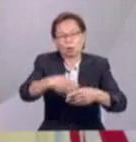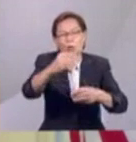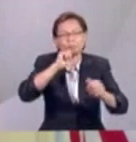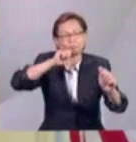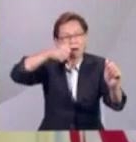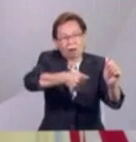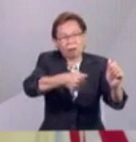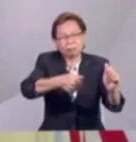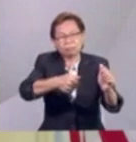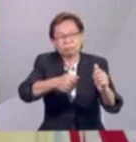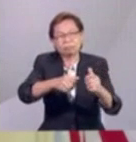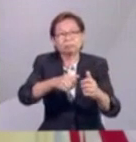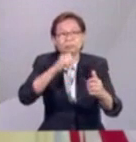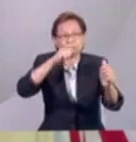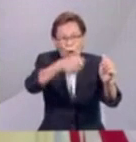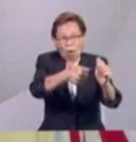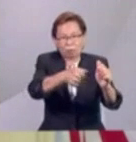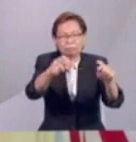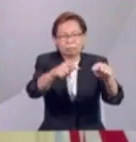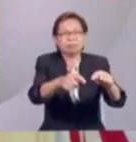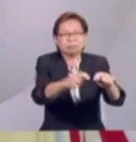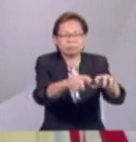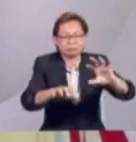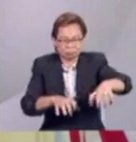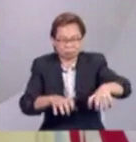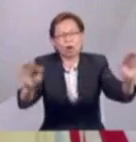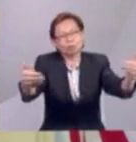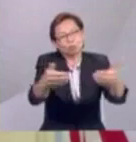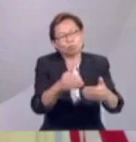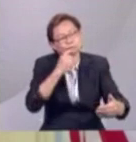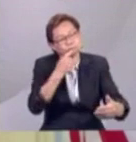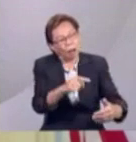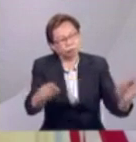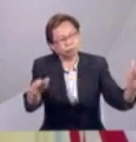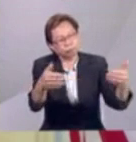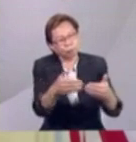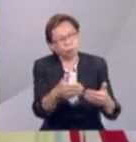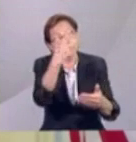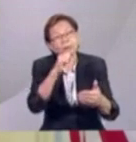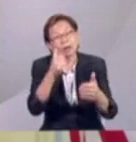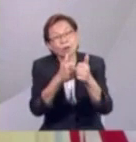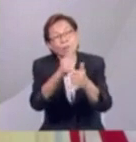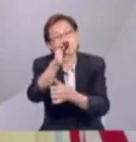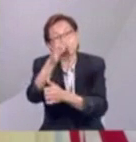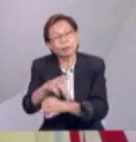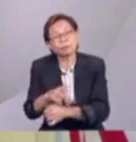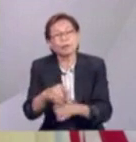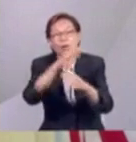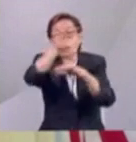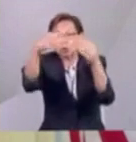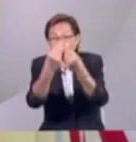arahan menutup tapak kerana tidak patuh kepada SOP. Jumlah kumulatif tapak binaan yang